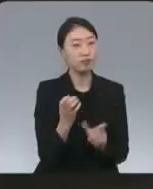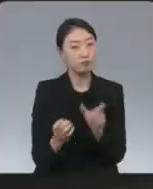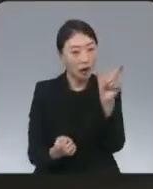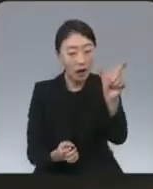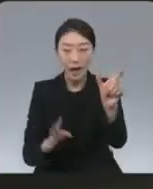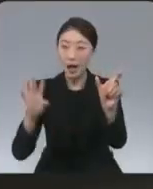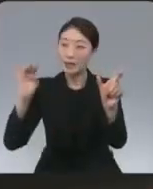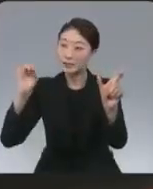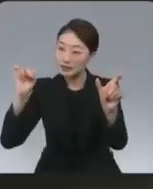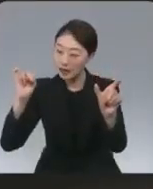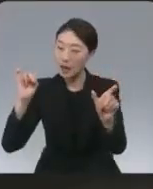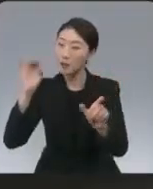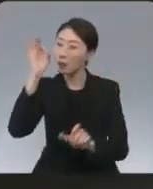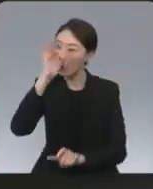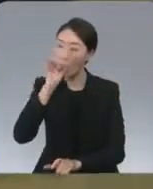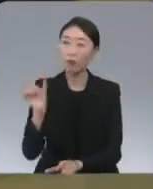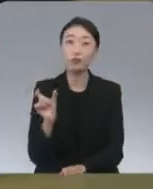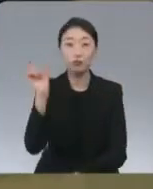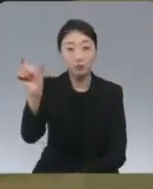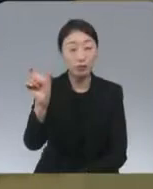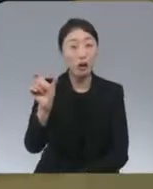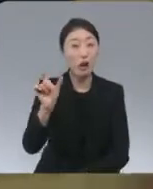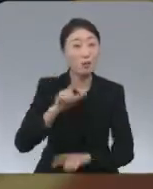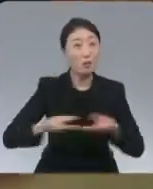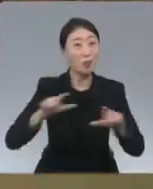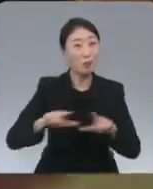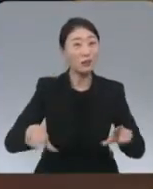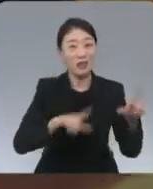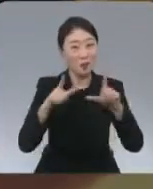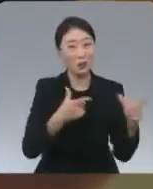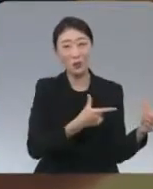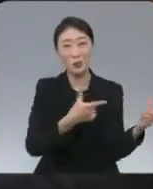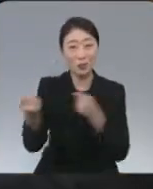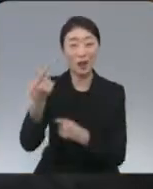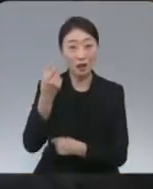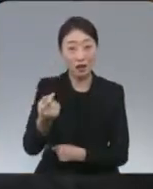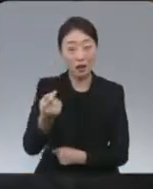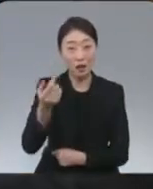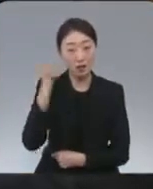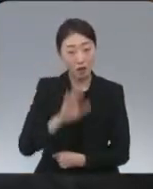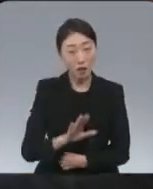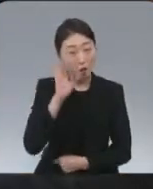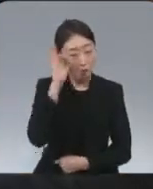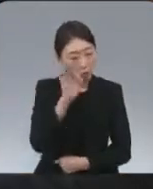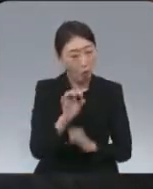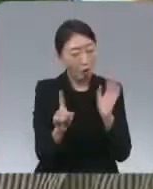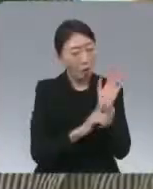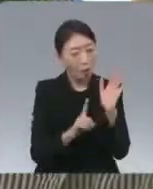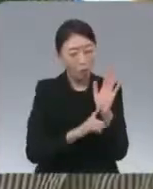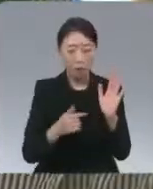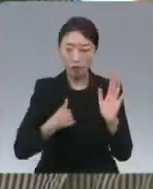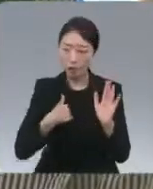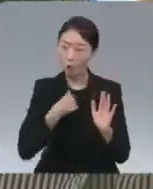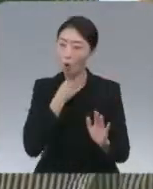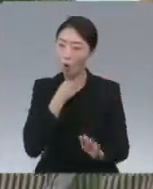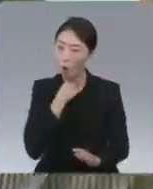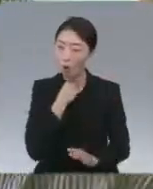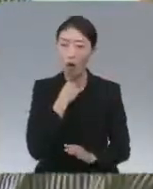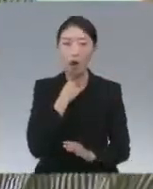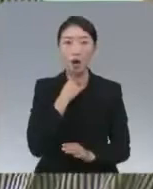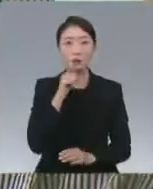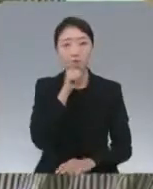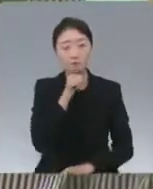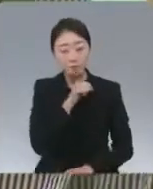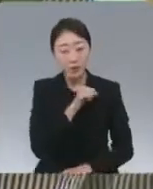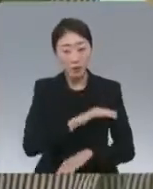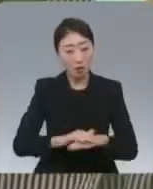đã trở thành một phần trong đời sống thường nhật các quảng cáo hiện ra trên các nền tảng này luôn không khỏi khiến chúng ta bất ngờ vì chúng quá khớp với mối quan tâm